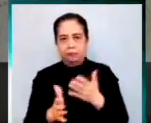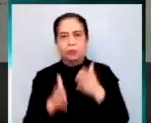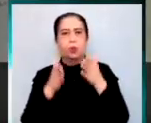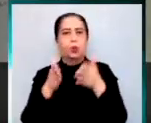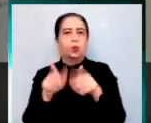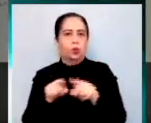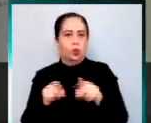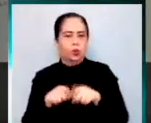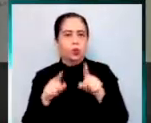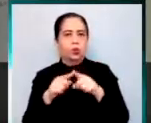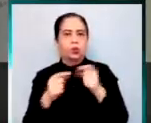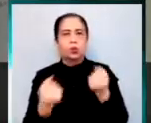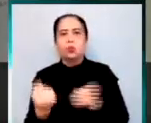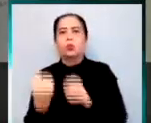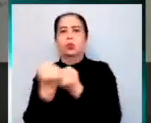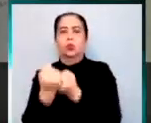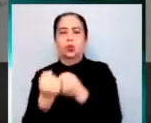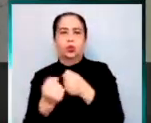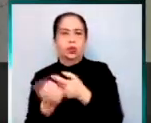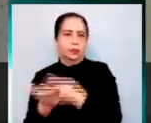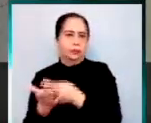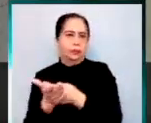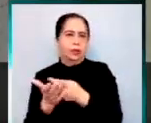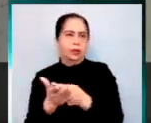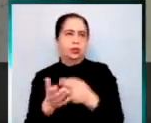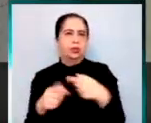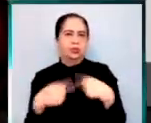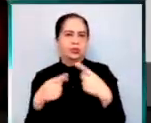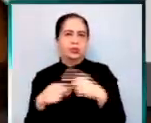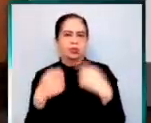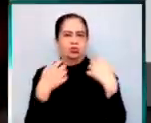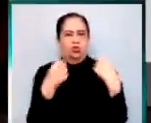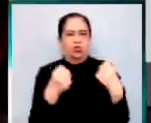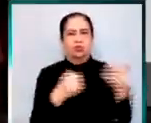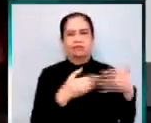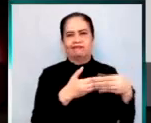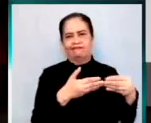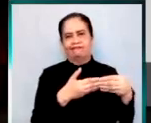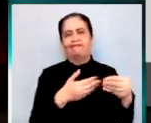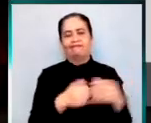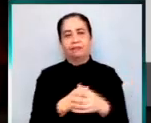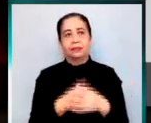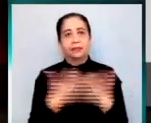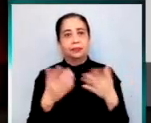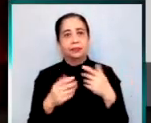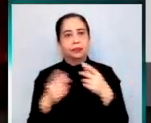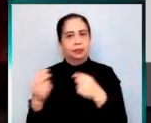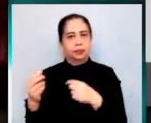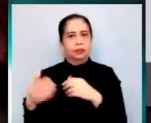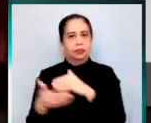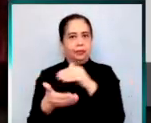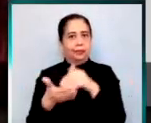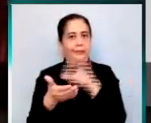para masuportahan ang piso sa gitna ng malakas na dolyar. In a general way, kumikilos ang capital